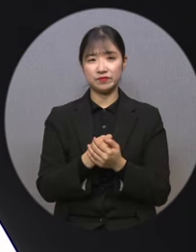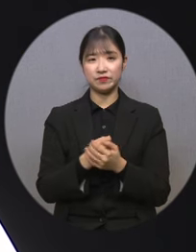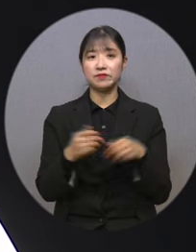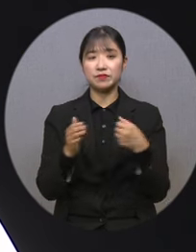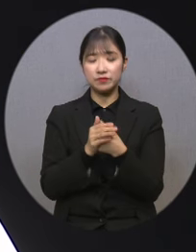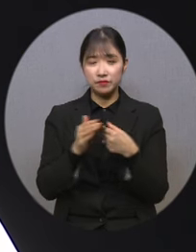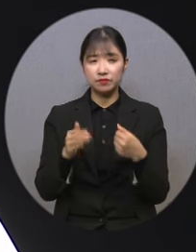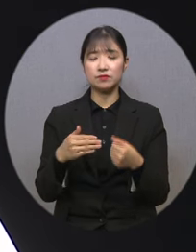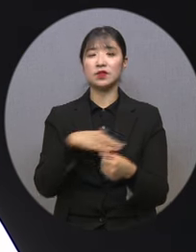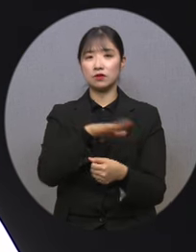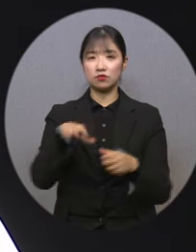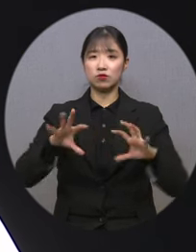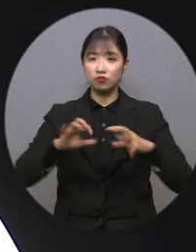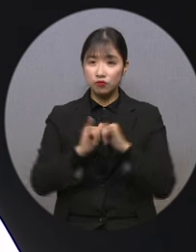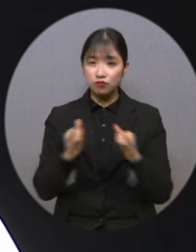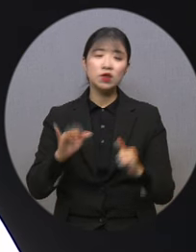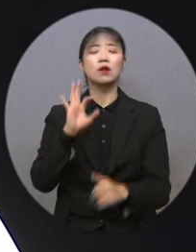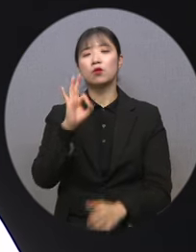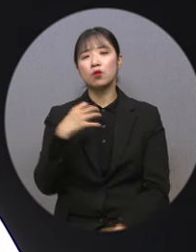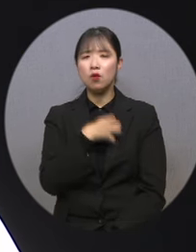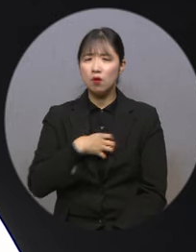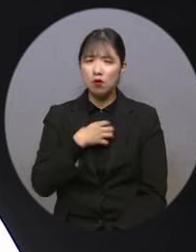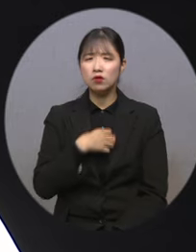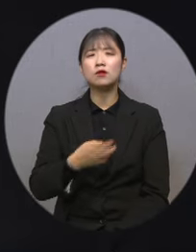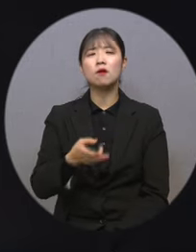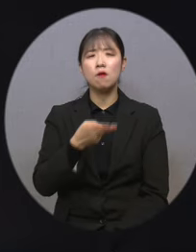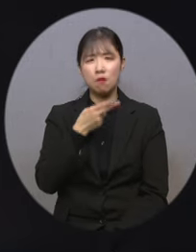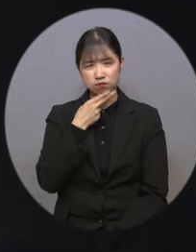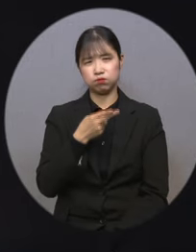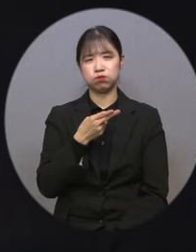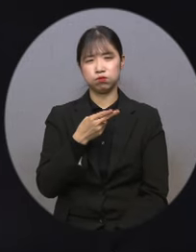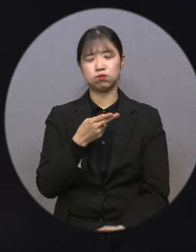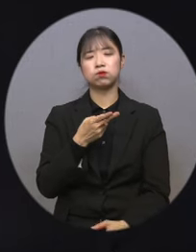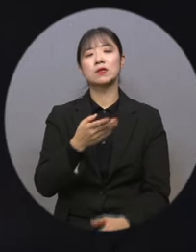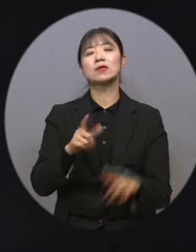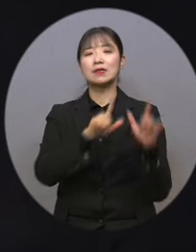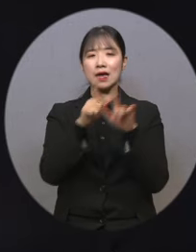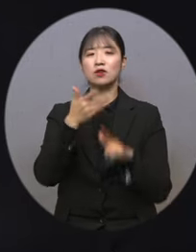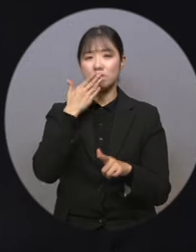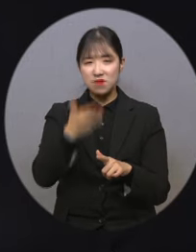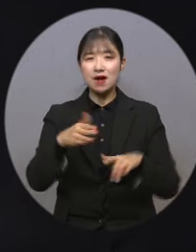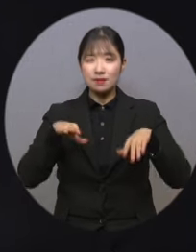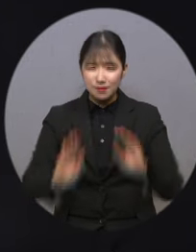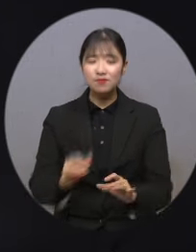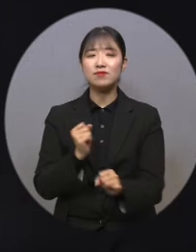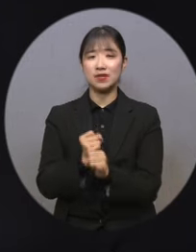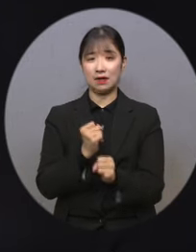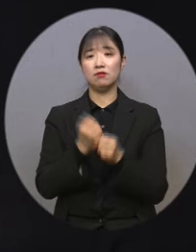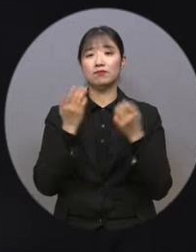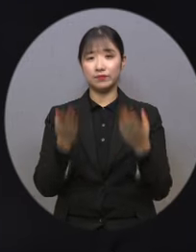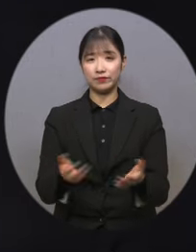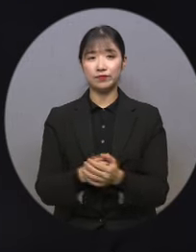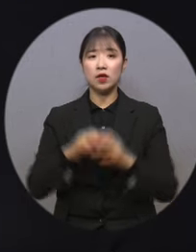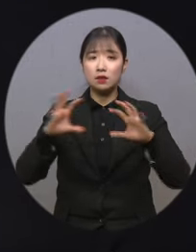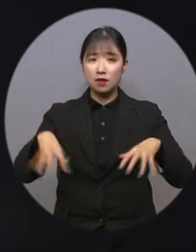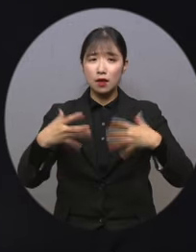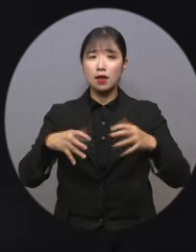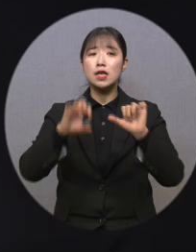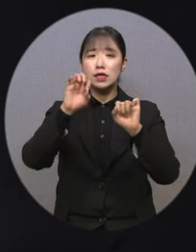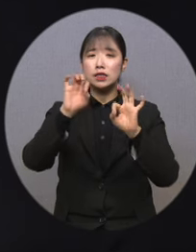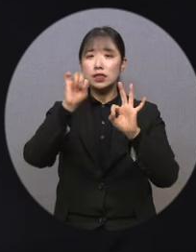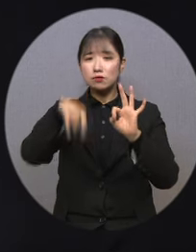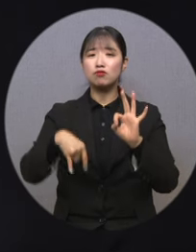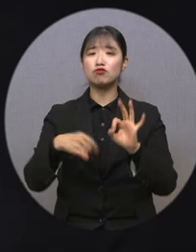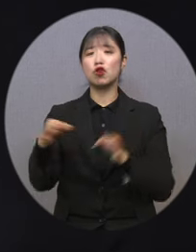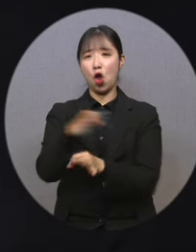그래서 우리 국민이 돈 걱정하고 살 수 있는 나라를 당장 만들어주겠다. 세계 10위